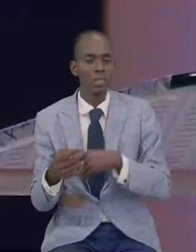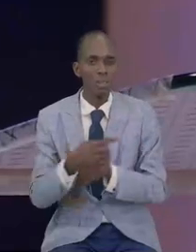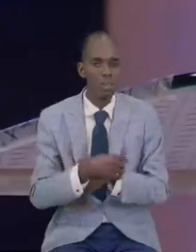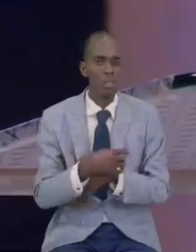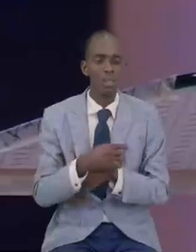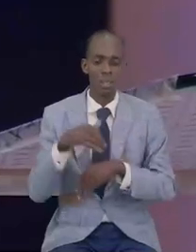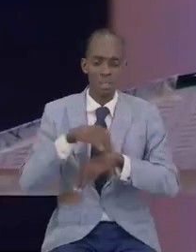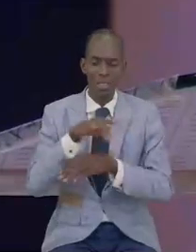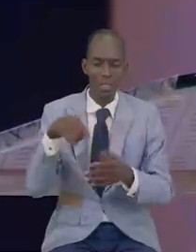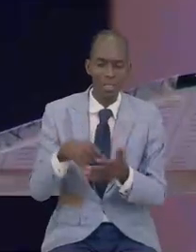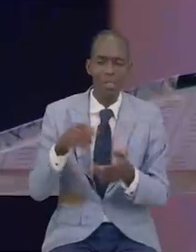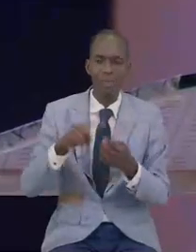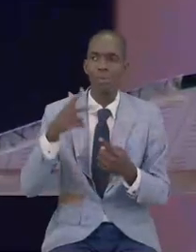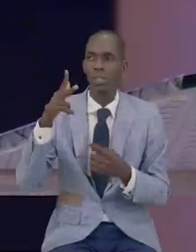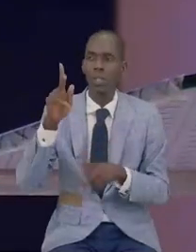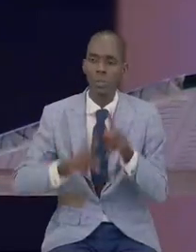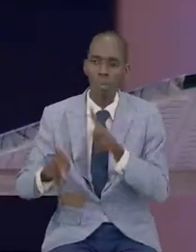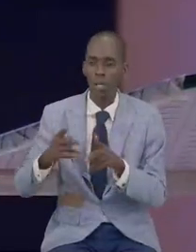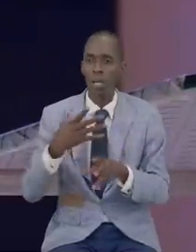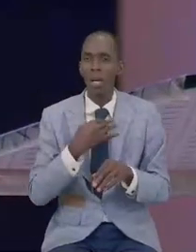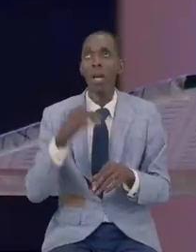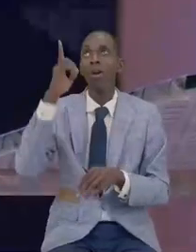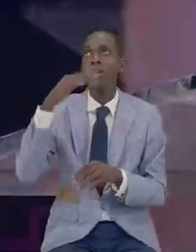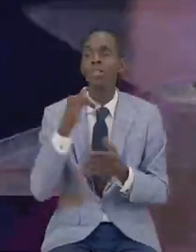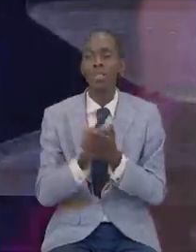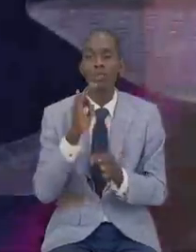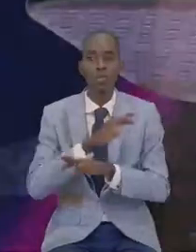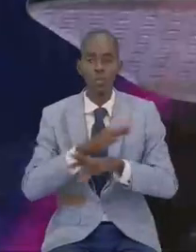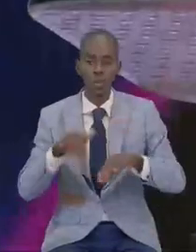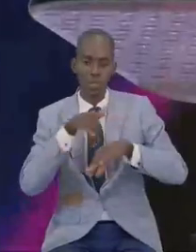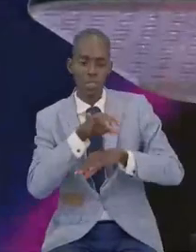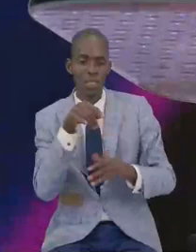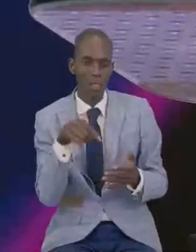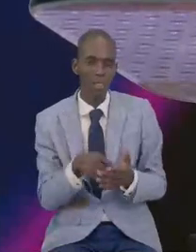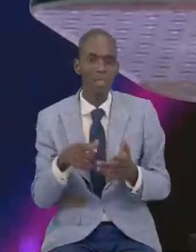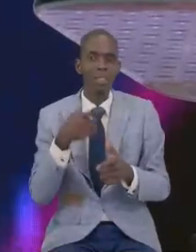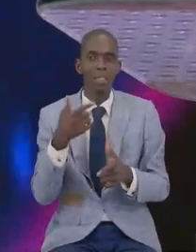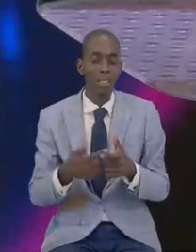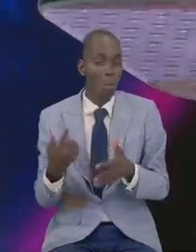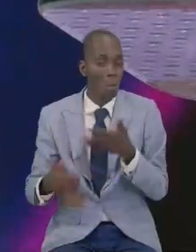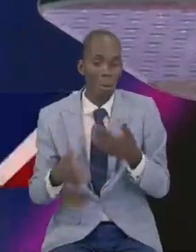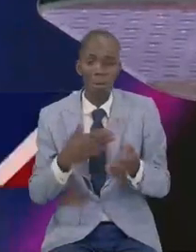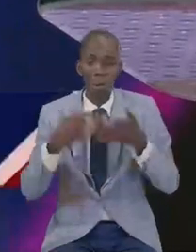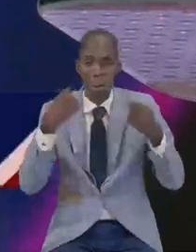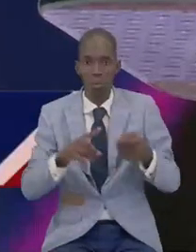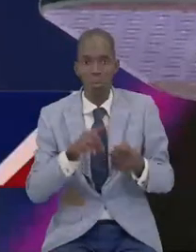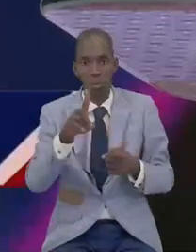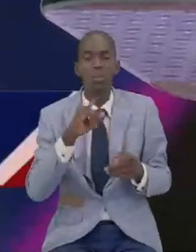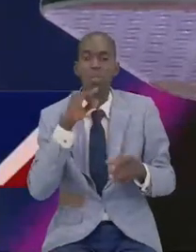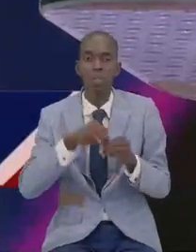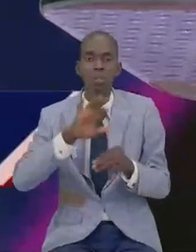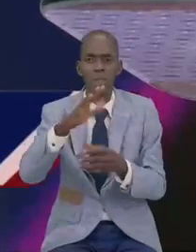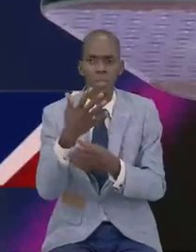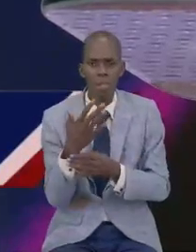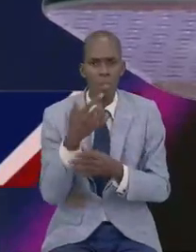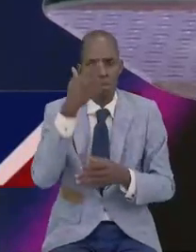que Dieu a dit, que si tu n'envoies pas ceci, ce qui t'arrive, donc c'est dans tes mains. Parce que